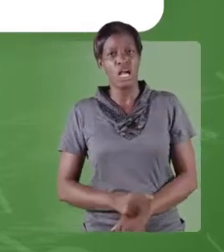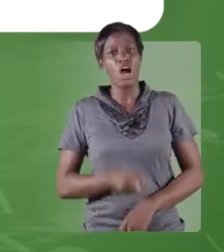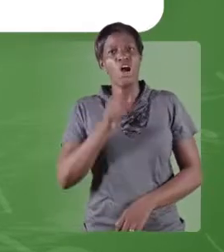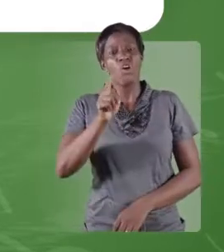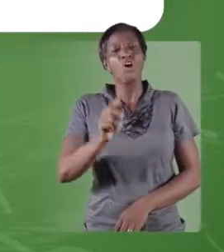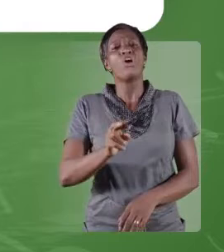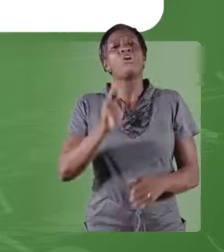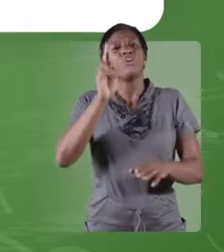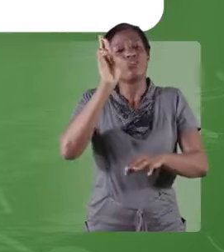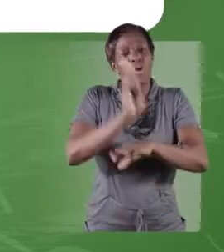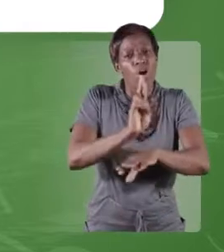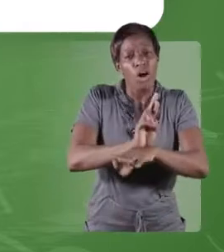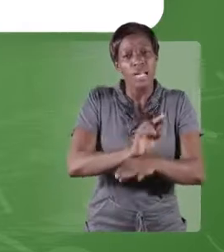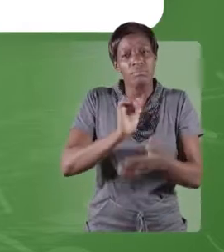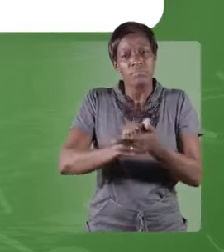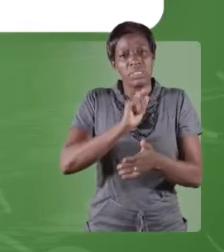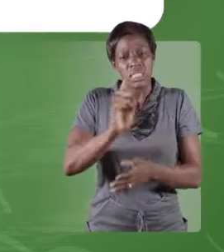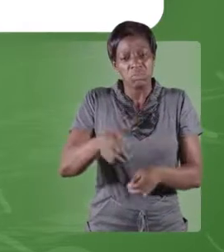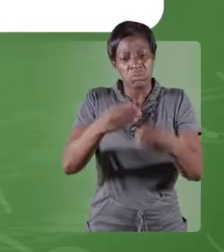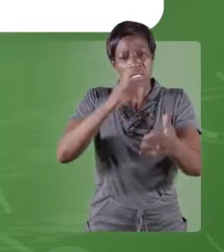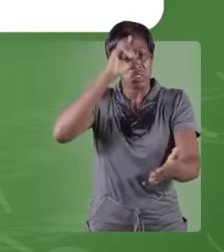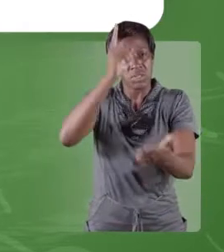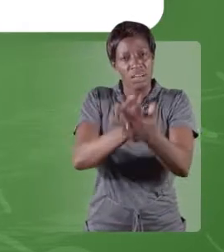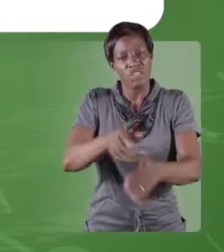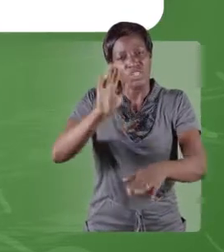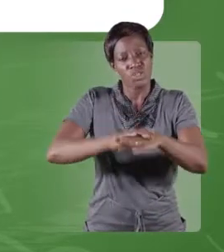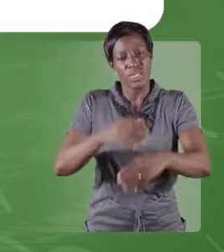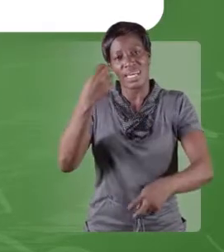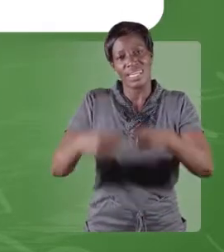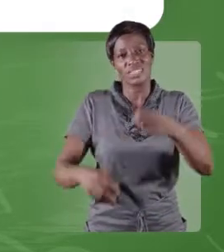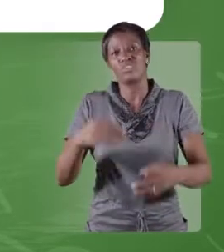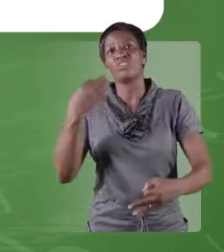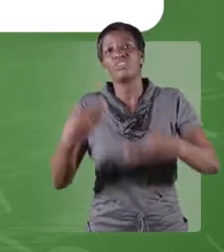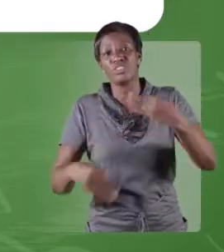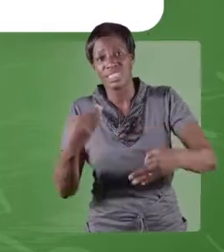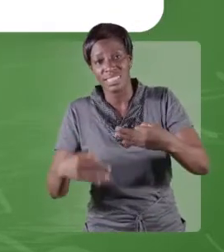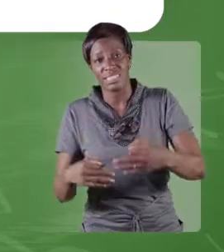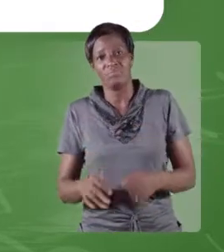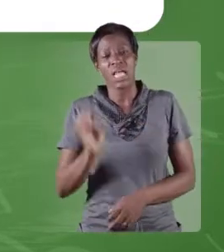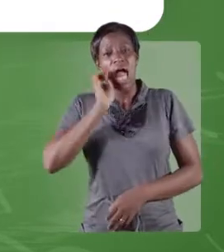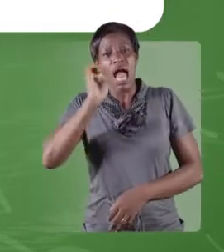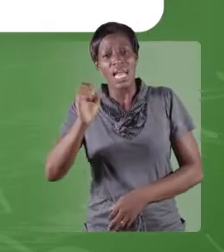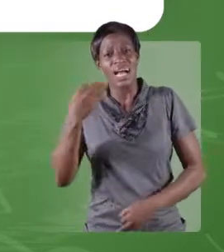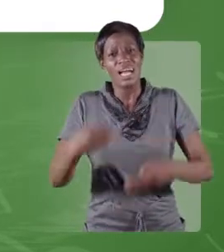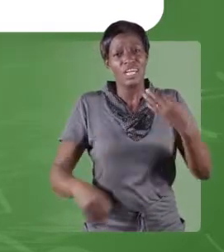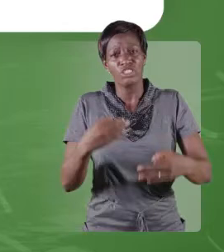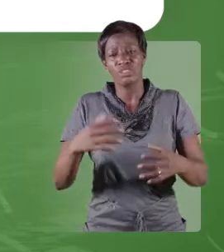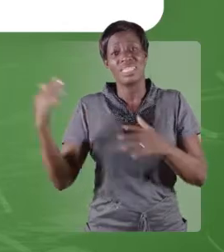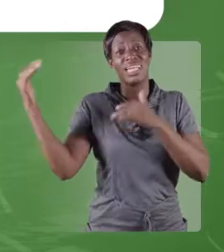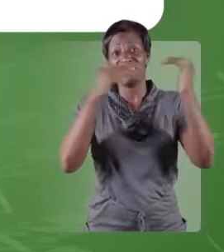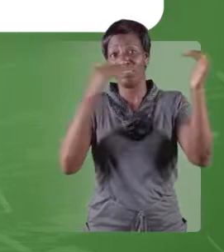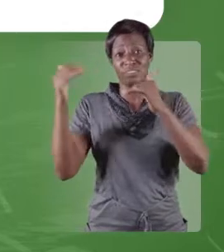avis sur les questions judiciaires. Elle juge les litiges